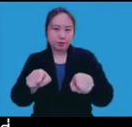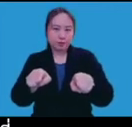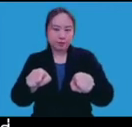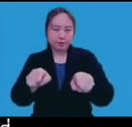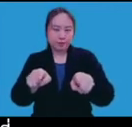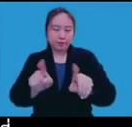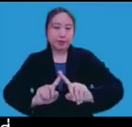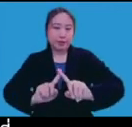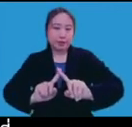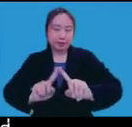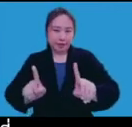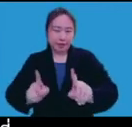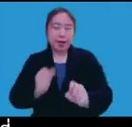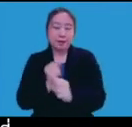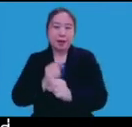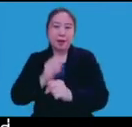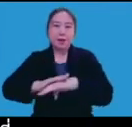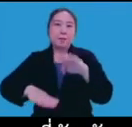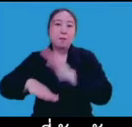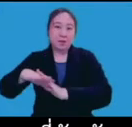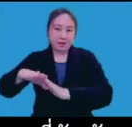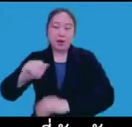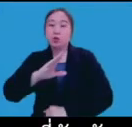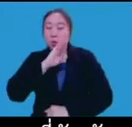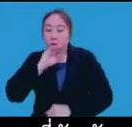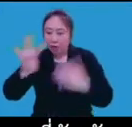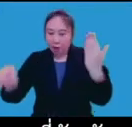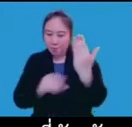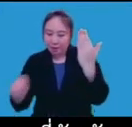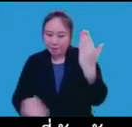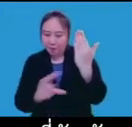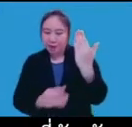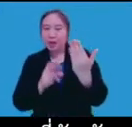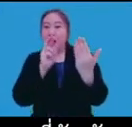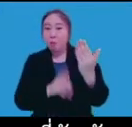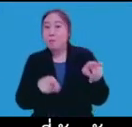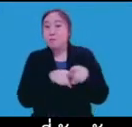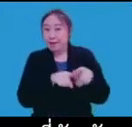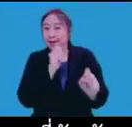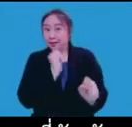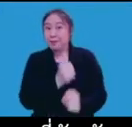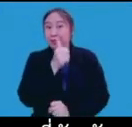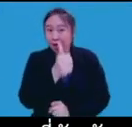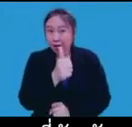เป็นการทำงานในระบบมือนะครับถ้าสามารถเป็นระบบเดียวกันนะครับก็จะทำให้เร